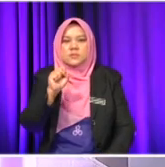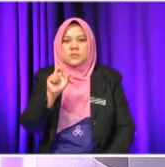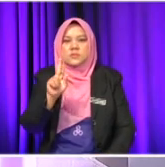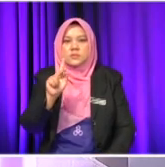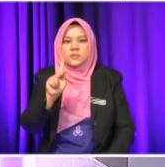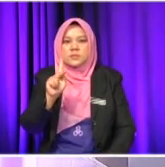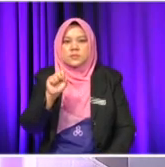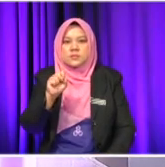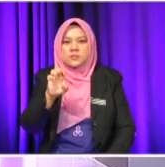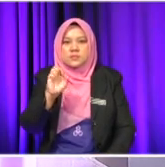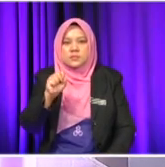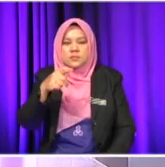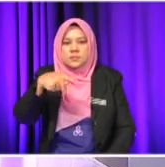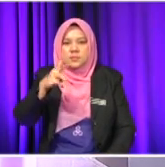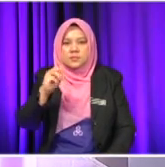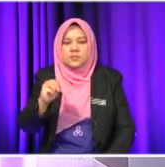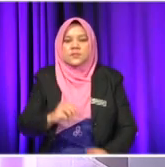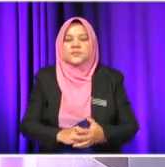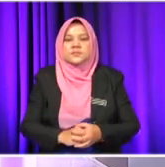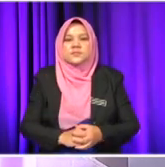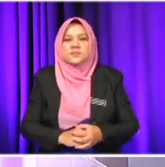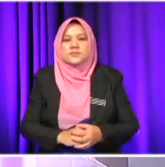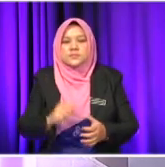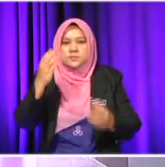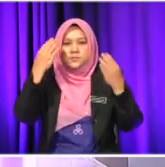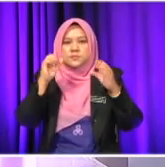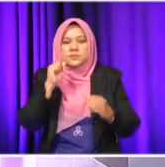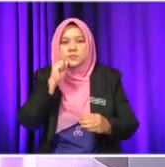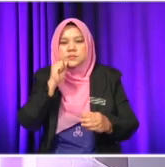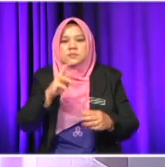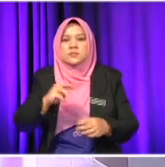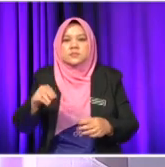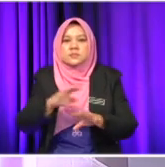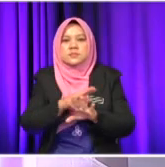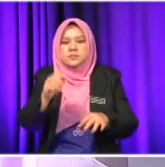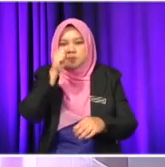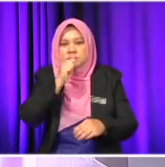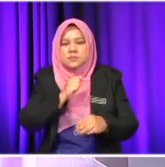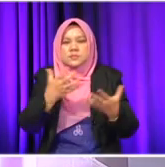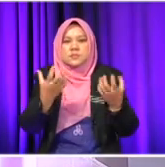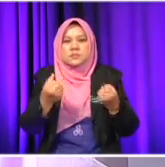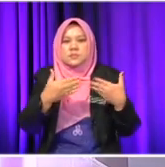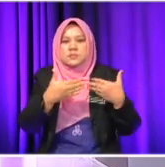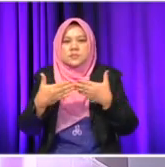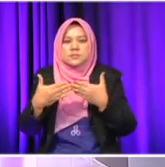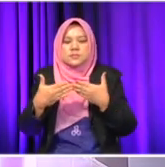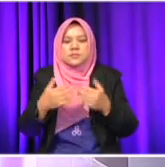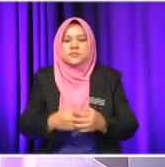bersama dengan saya Akma Nazri Ceko Aisyah sambung lagi betul